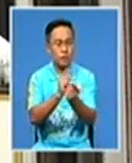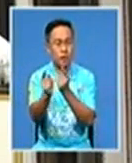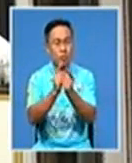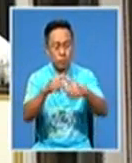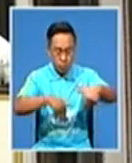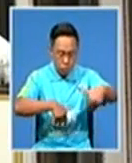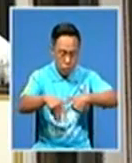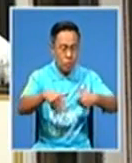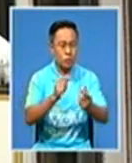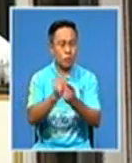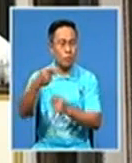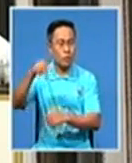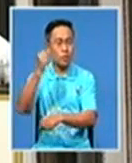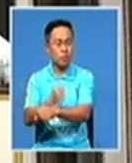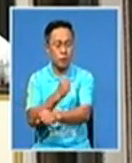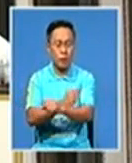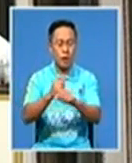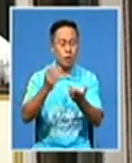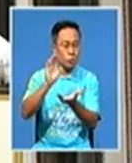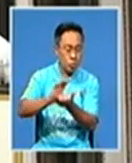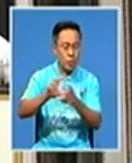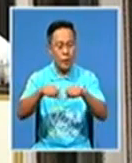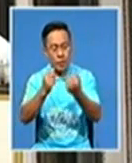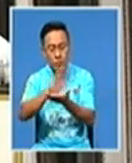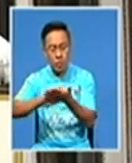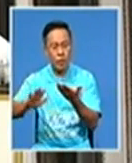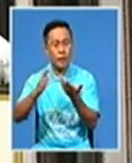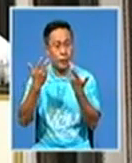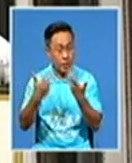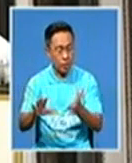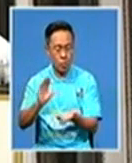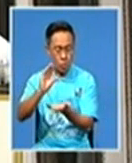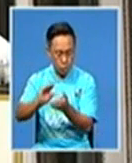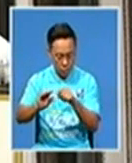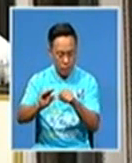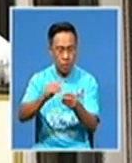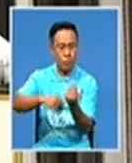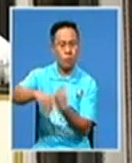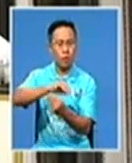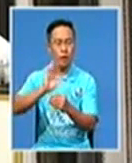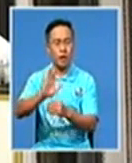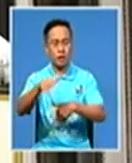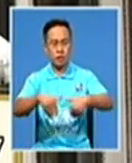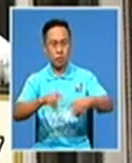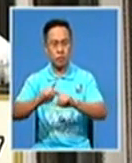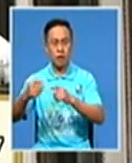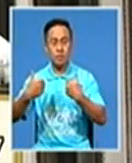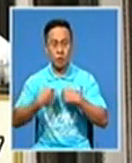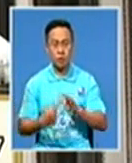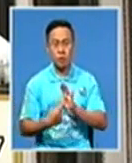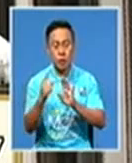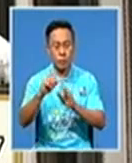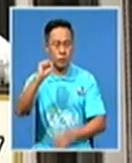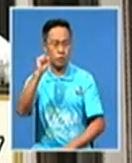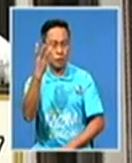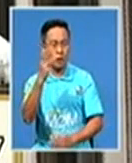การโดยชุมชนหลังจากหักค่าจ้างค่าแรงต้นทุนการบริหารการแล้วก็จะถูกนำกลับมาสู่สังคมในรูปแบบต่างๆเช่นอาจจะเป็